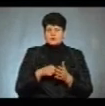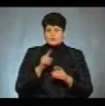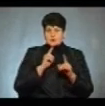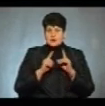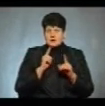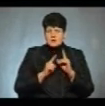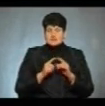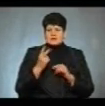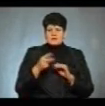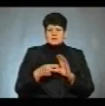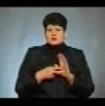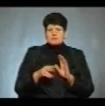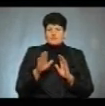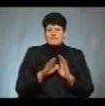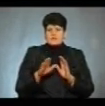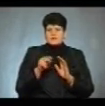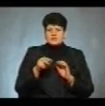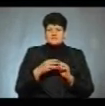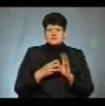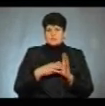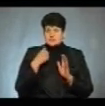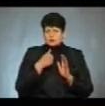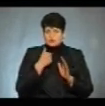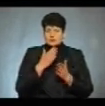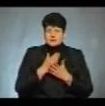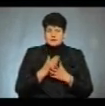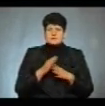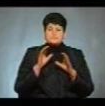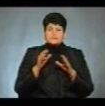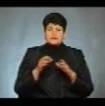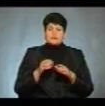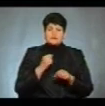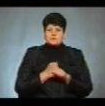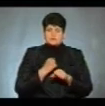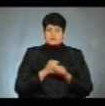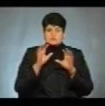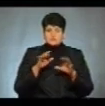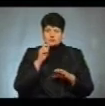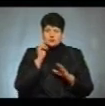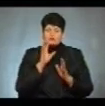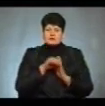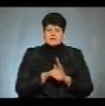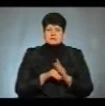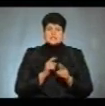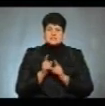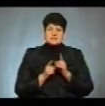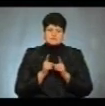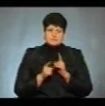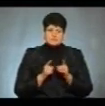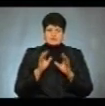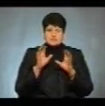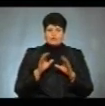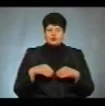Петрик. 27 вересня 2018 року набув чинності закон України про внесення змін до деяких законодавчих актів України